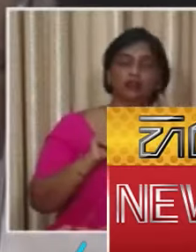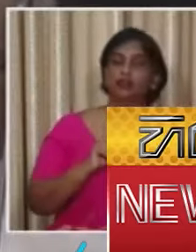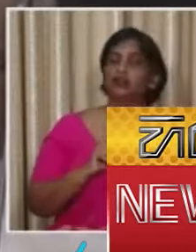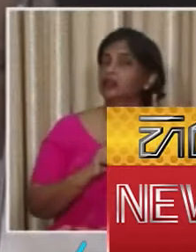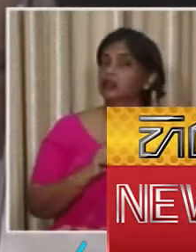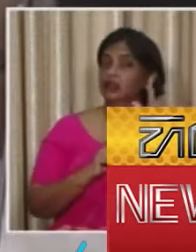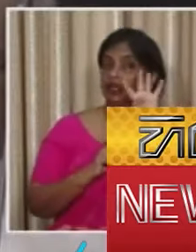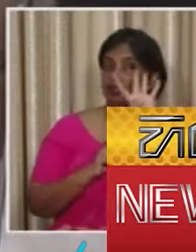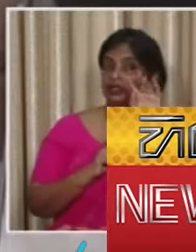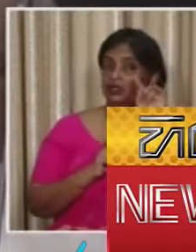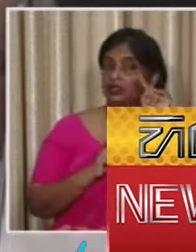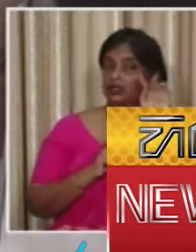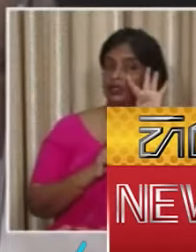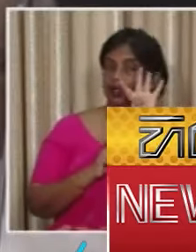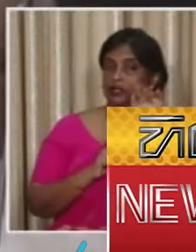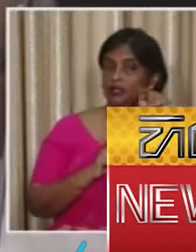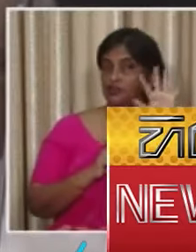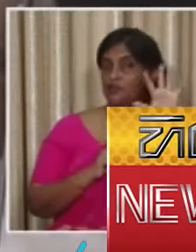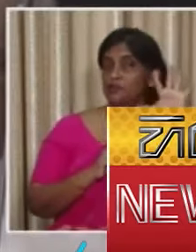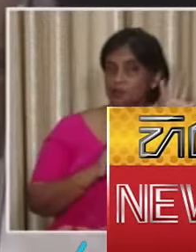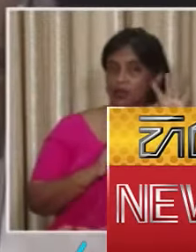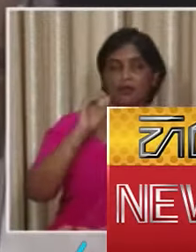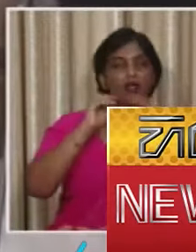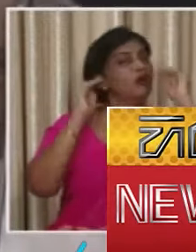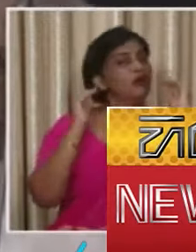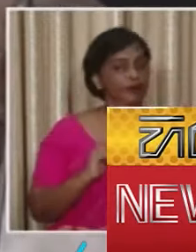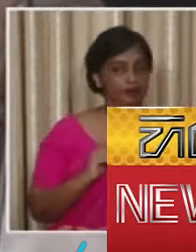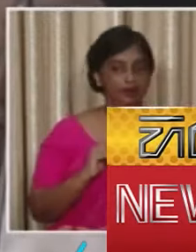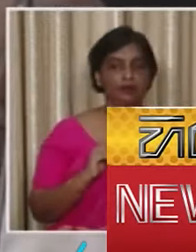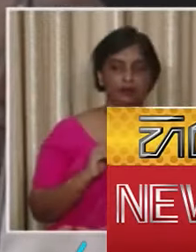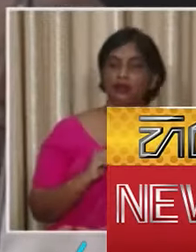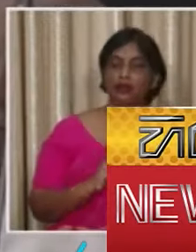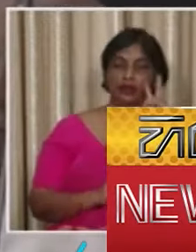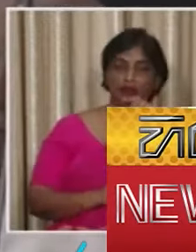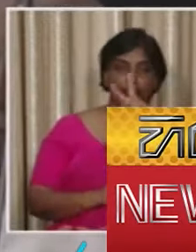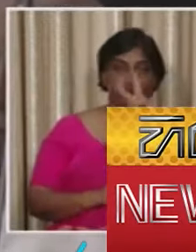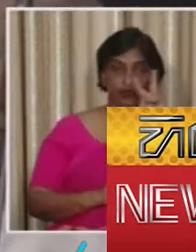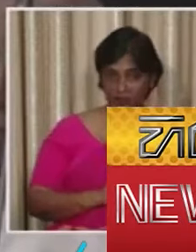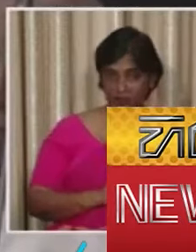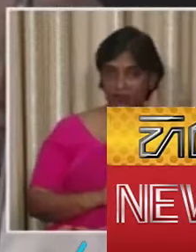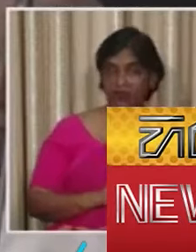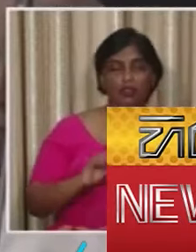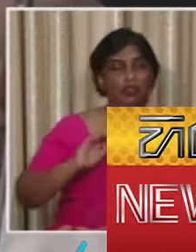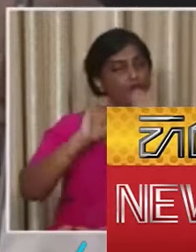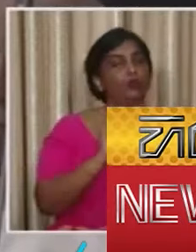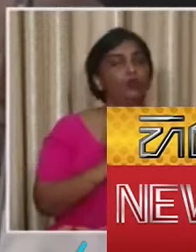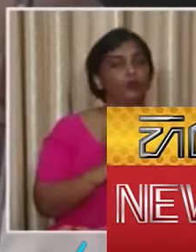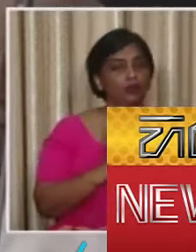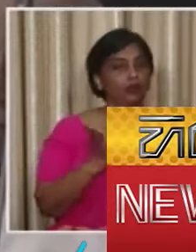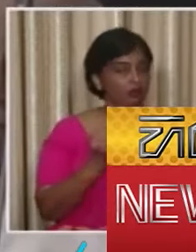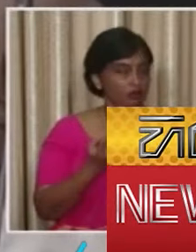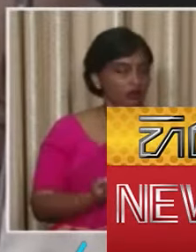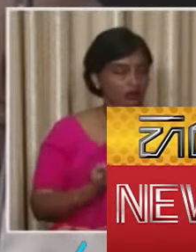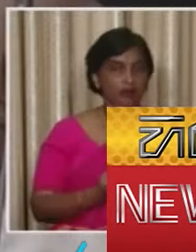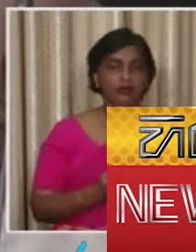තුළ 4.5% දක්වා අඩු කරගත යුතුයි. විශ්ව විසිදක වෙද්දී දළ මූල්‍යවන අවශ්‍යතා